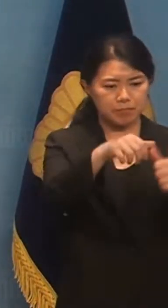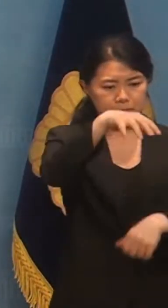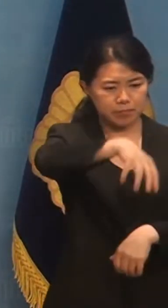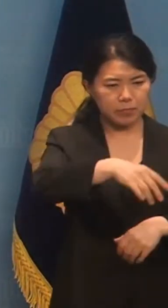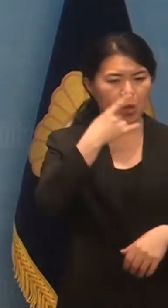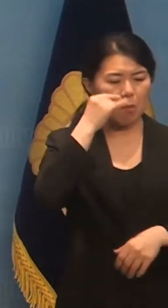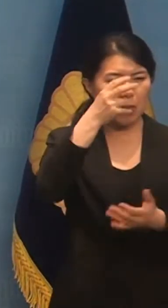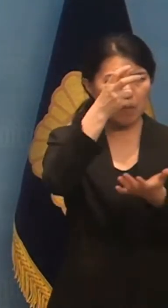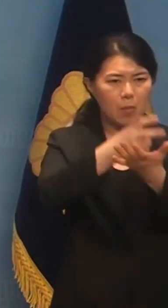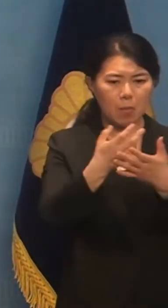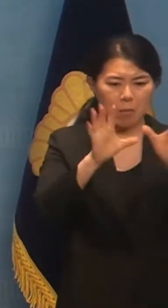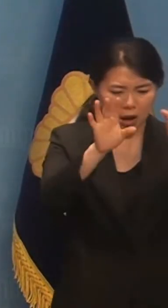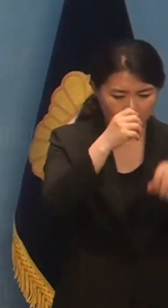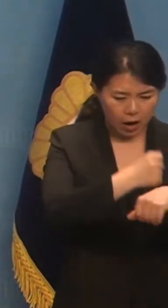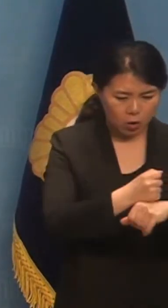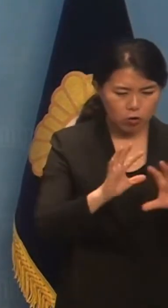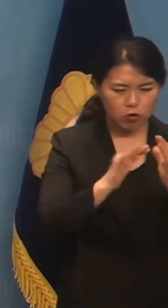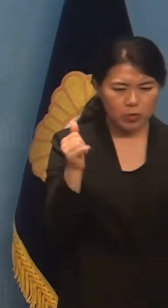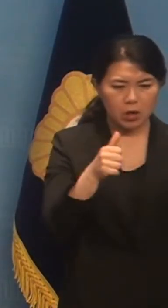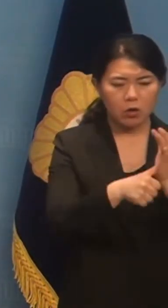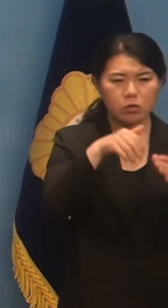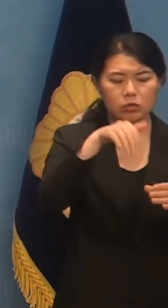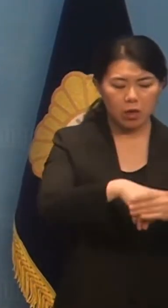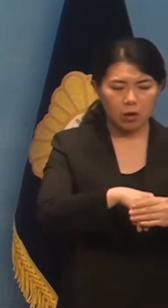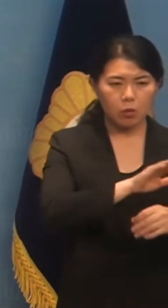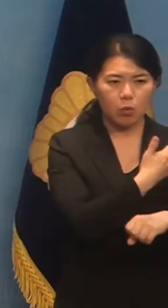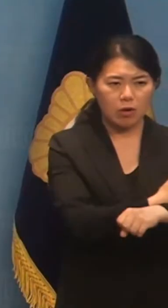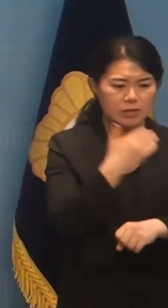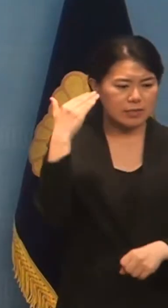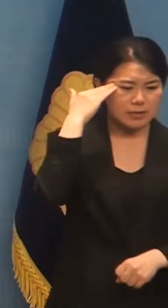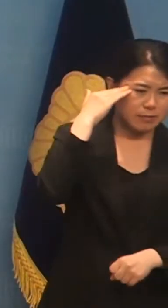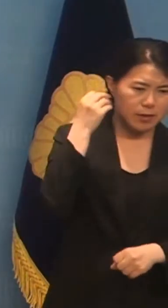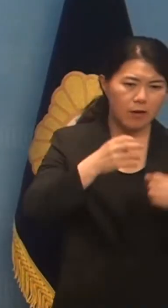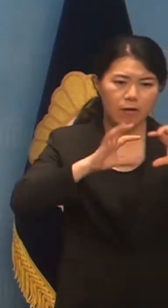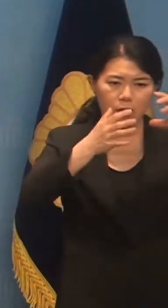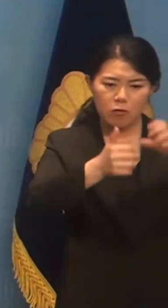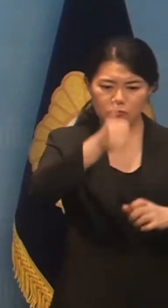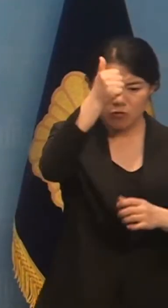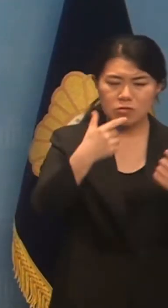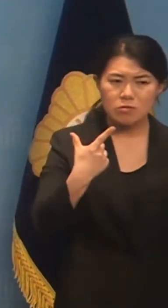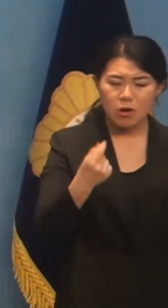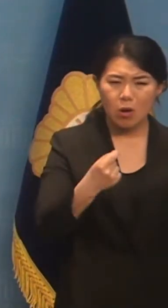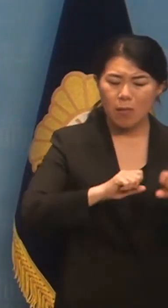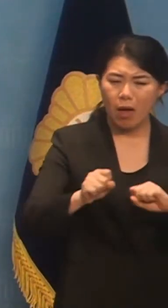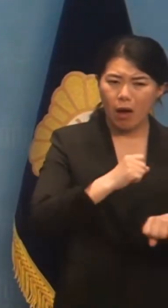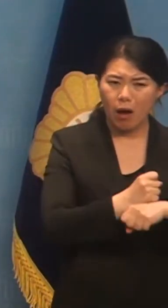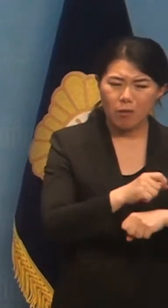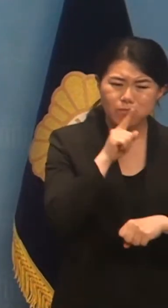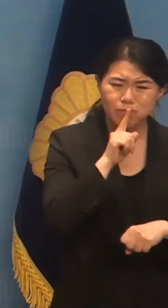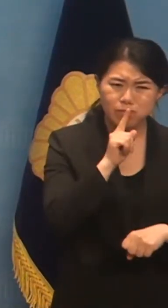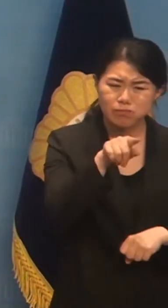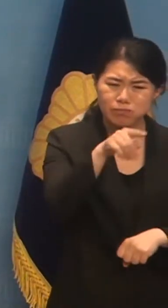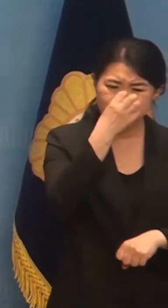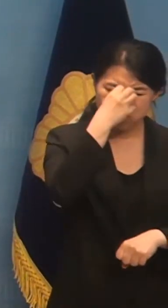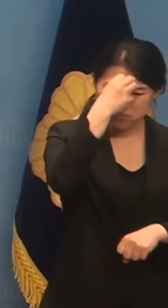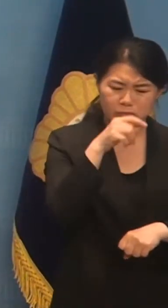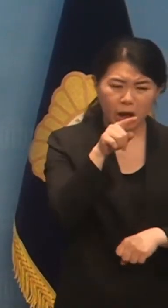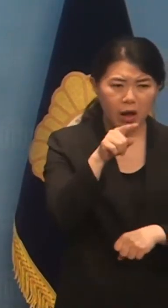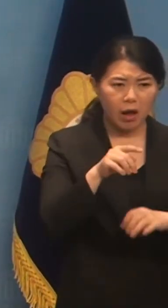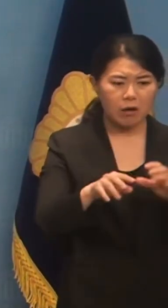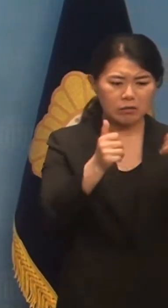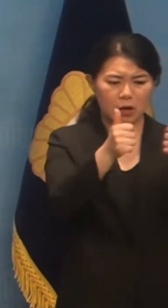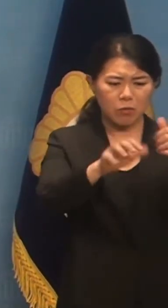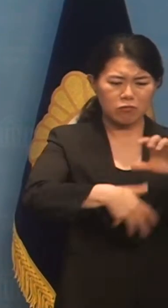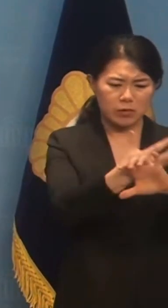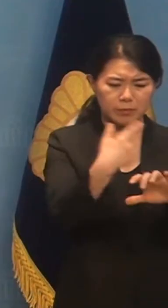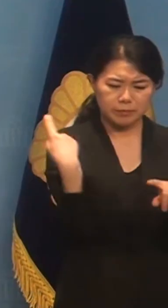헌법을 짓밟고 국민의 선택권을 침해하며 나라의 주인 행세를 하겠다는 오만은 명백한 사법